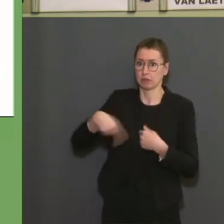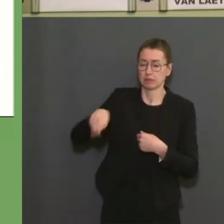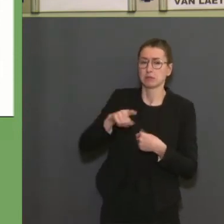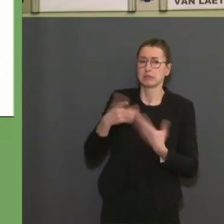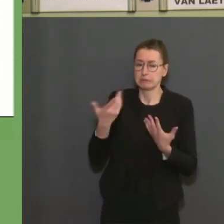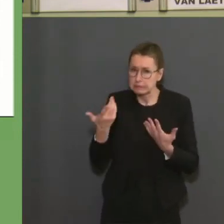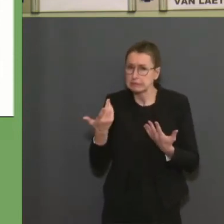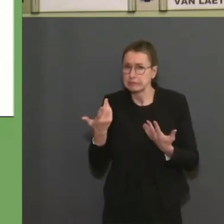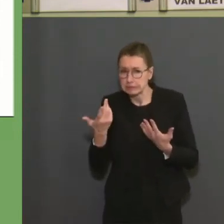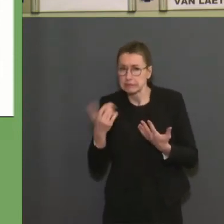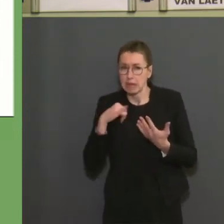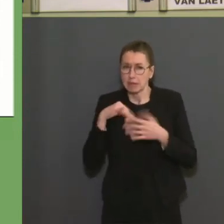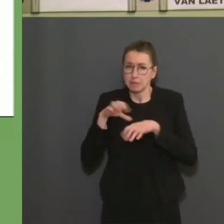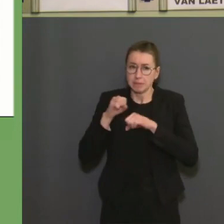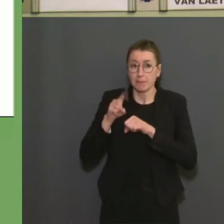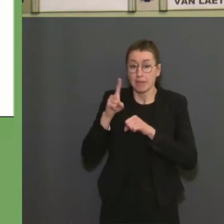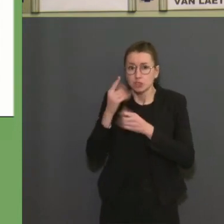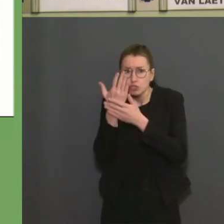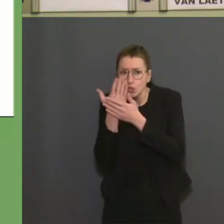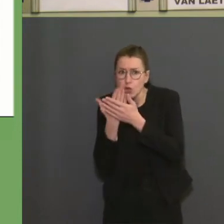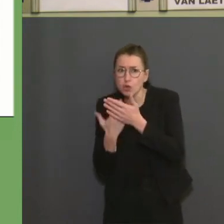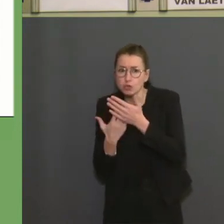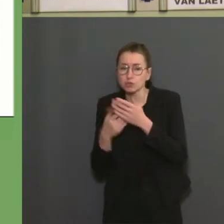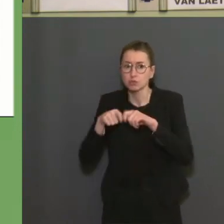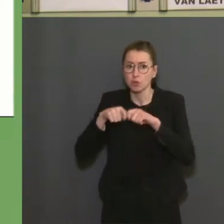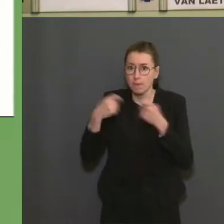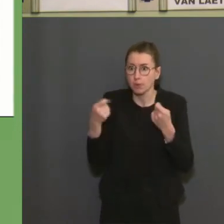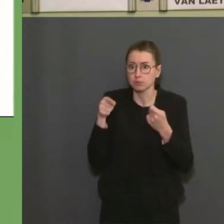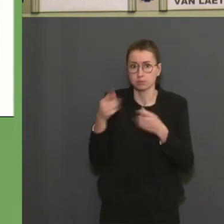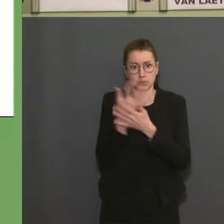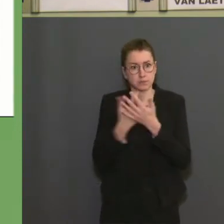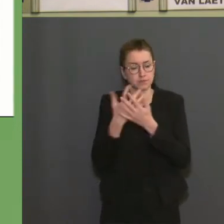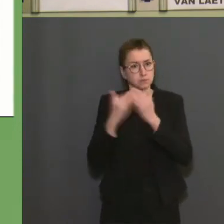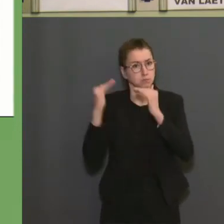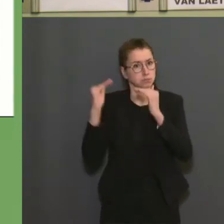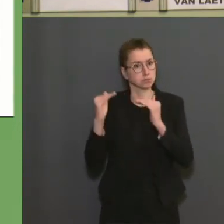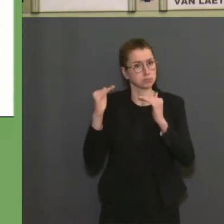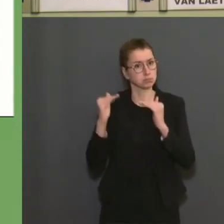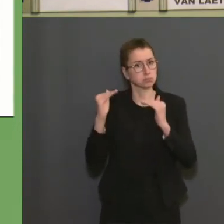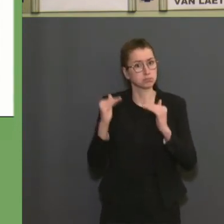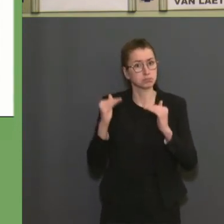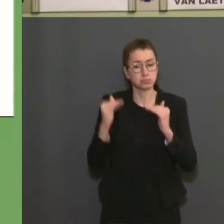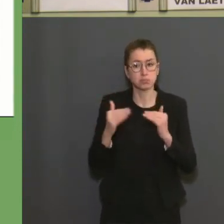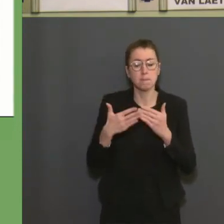une baisse de la contamination est en train de s'amorcer.